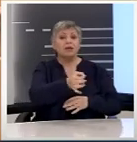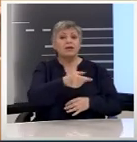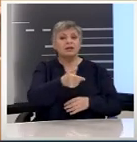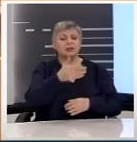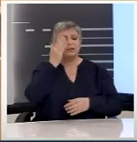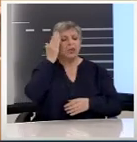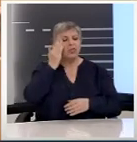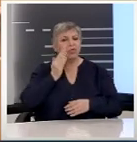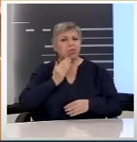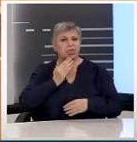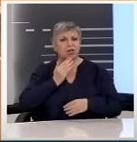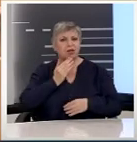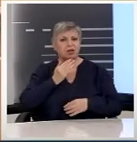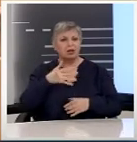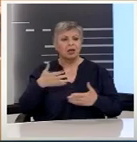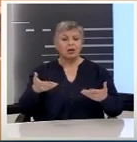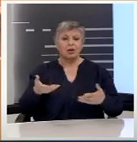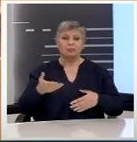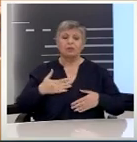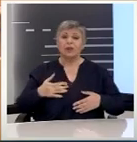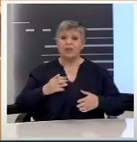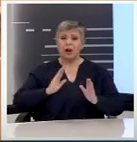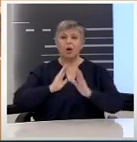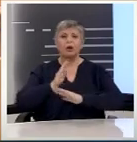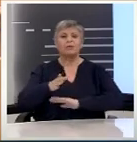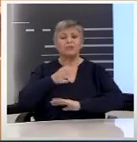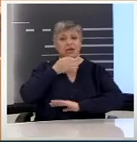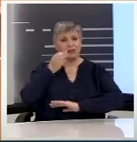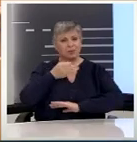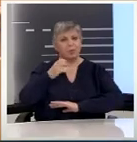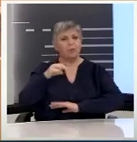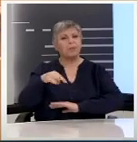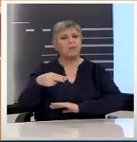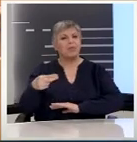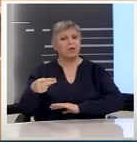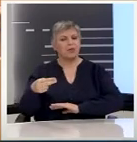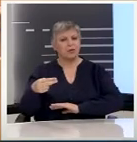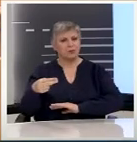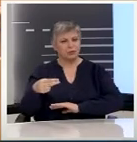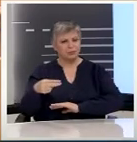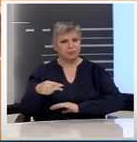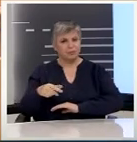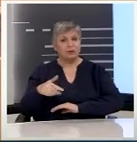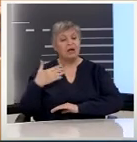κύριε Παπαθεοδόρου, σε εσάς. Ξέρετε ότι σας εκτιμώ και πάντοτε με προσοχή σας ακούω. Σήμερα κάνατε ένα λάθος.